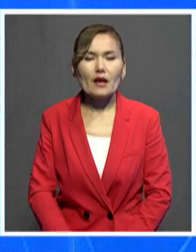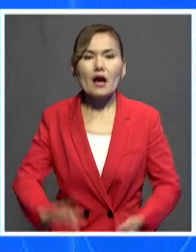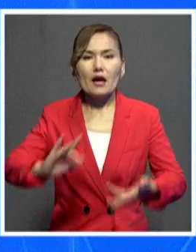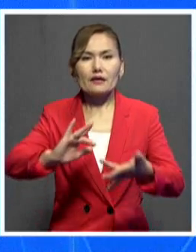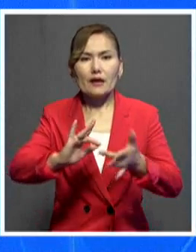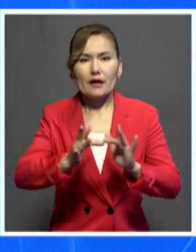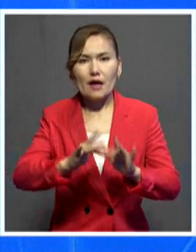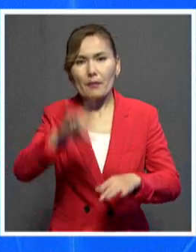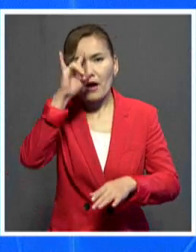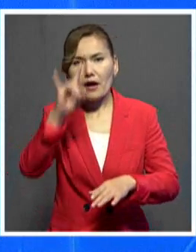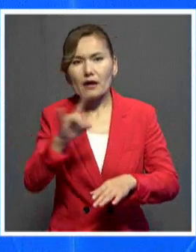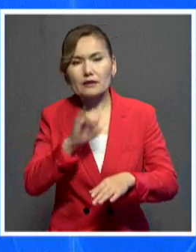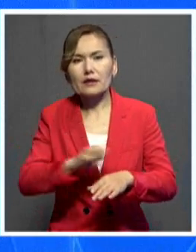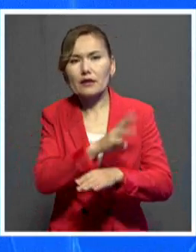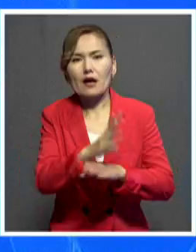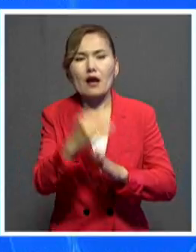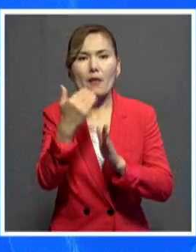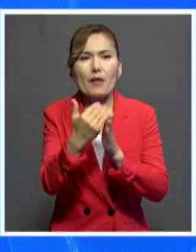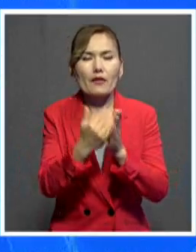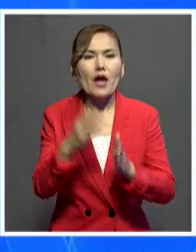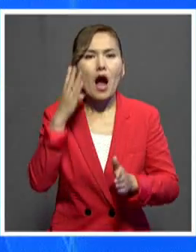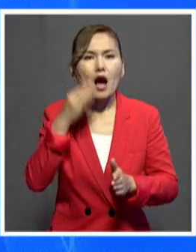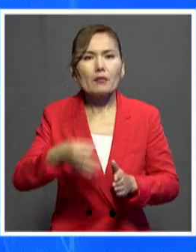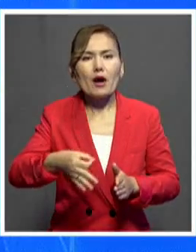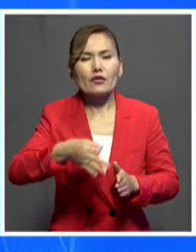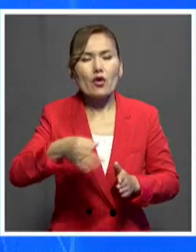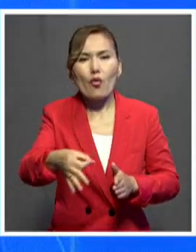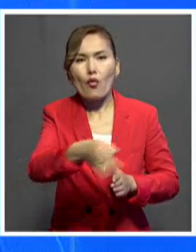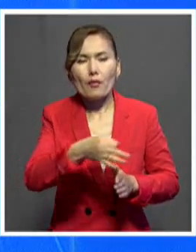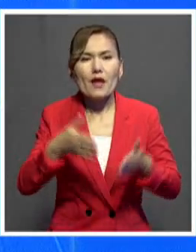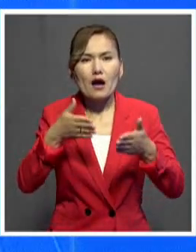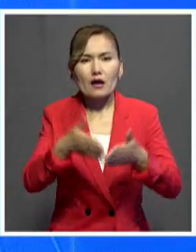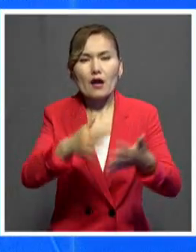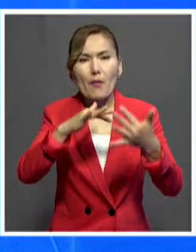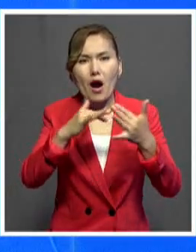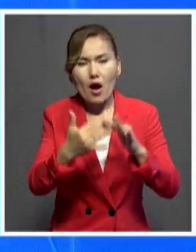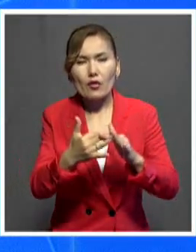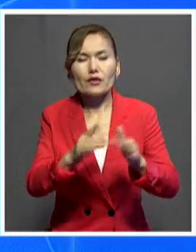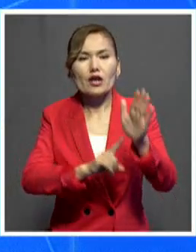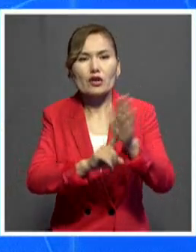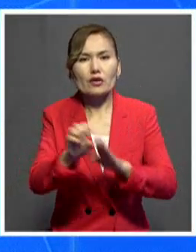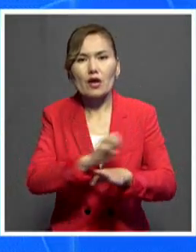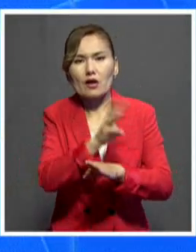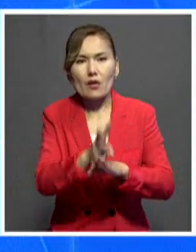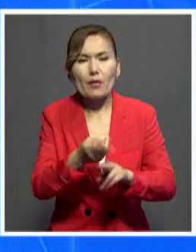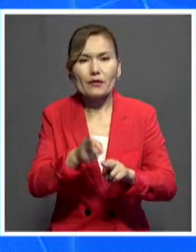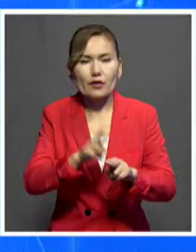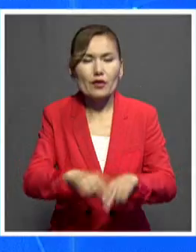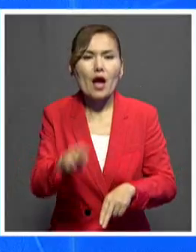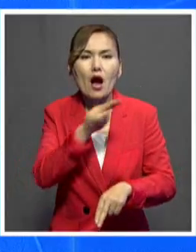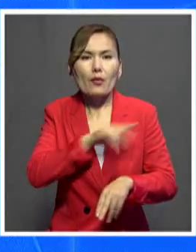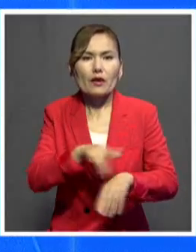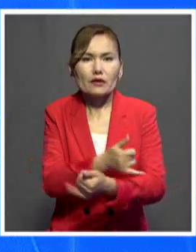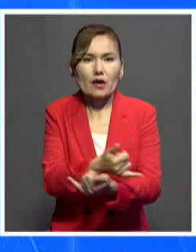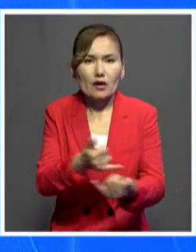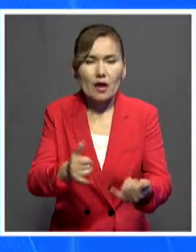Цифрлы Қазақстан бағдарламасы Алматы облысының Шалғай ауылдарына жетті. Жетісу өңірінің 250-ден астам елді мекенінде өзіне өзі қызмет көрсету